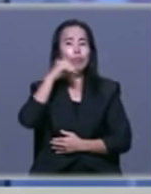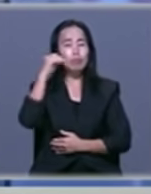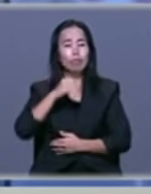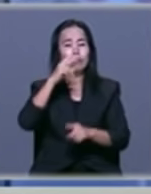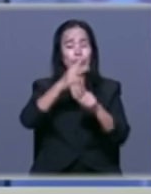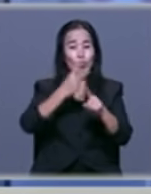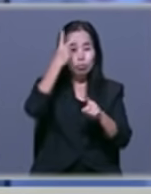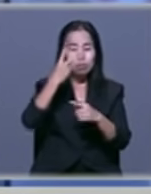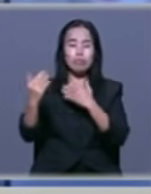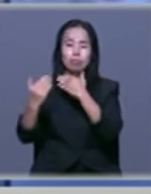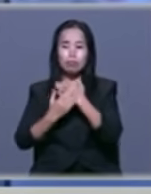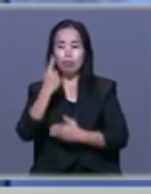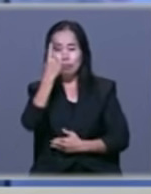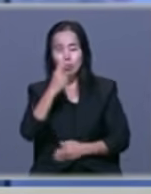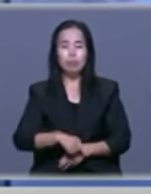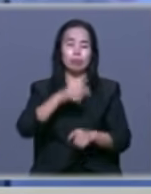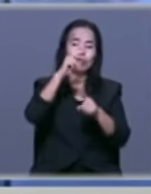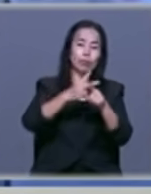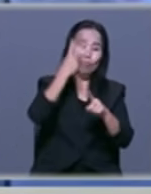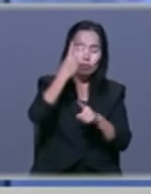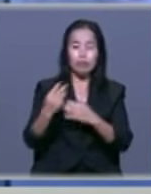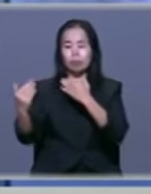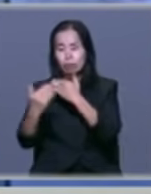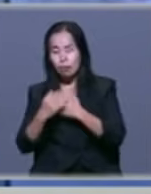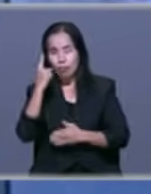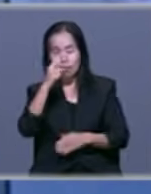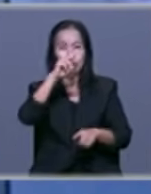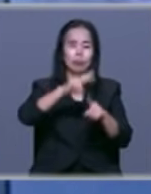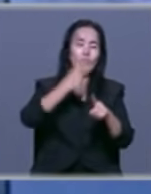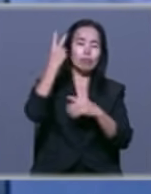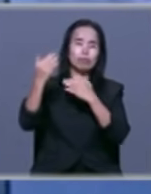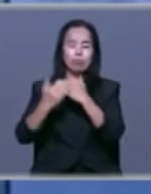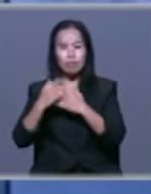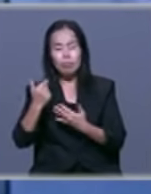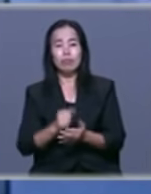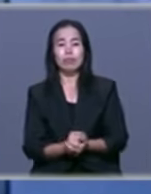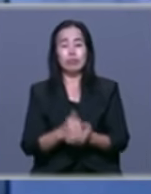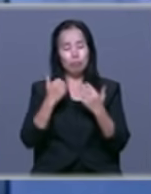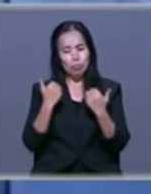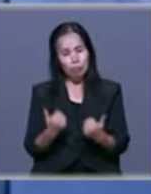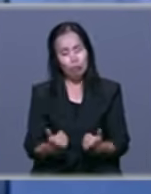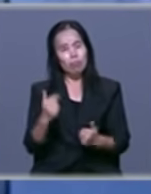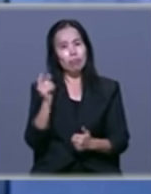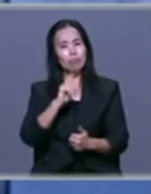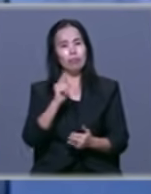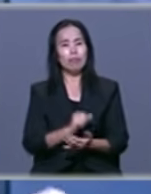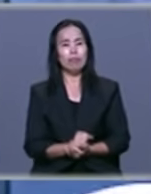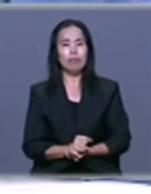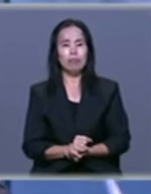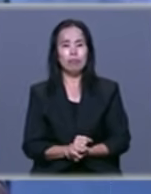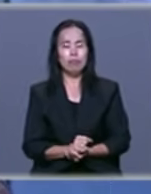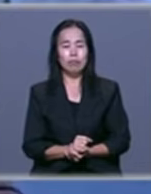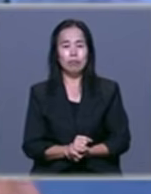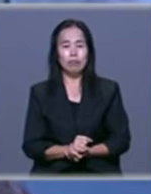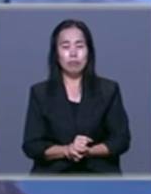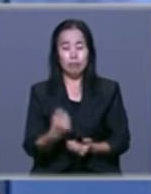ครั้งเดือน2เดือนครั้งเดือน2เดือนครั้งแต่รอบนี้นะฮะให้ดูอันนี้นะฮะ